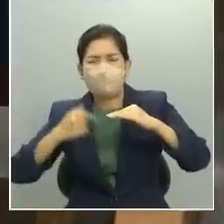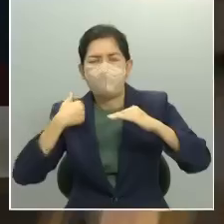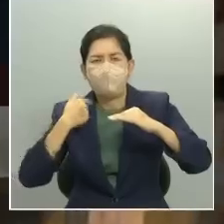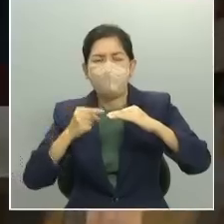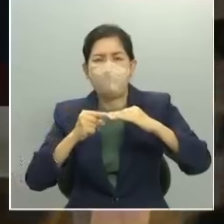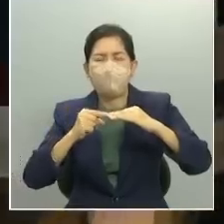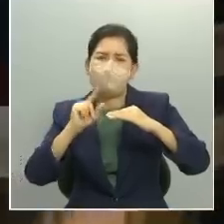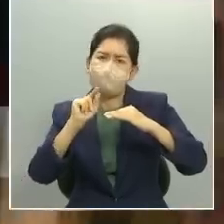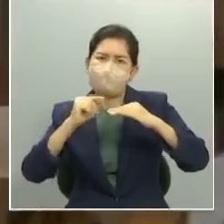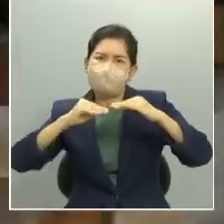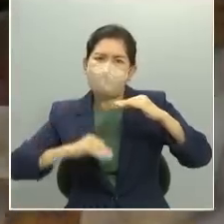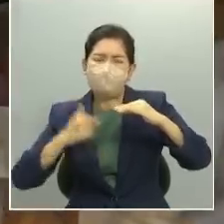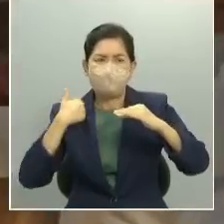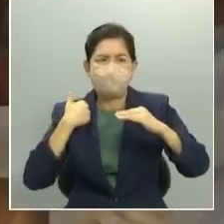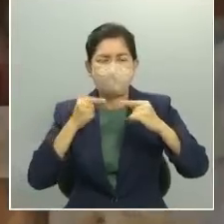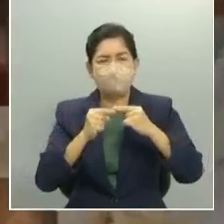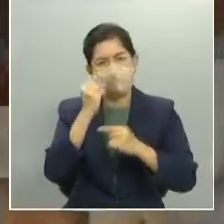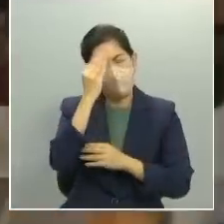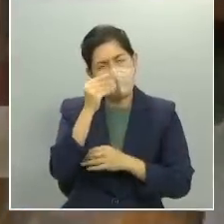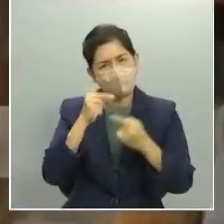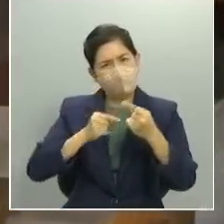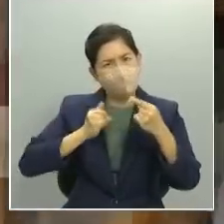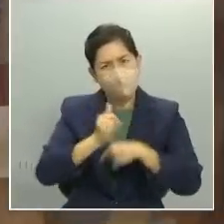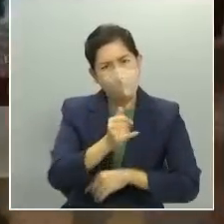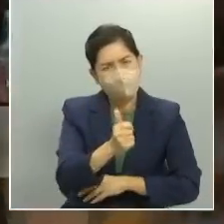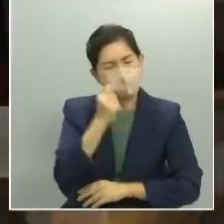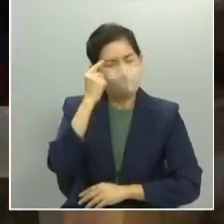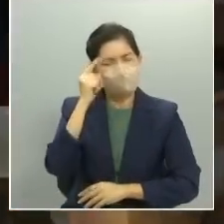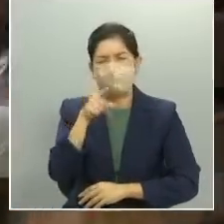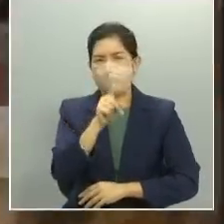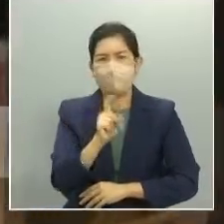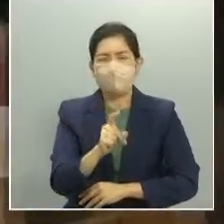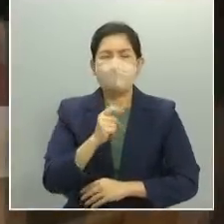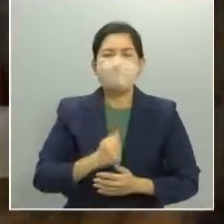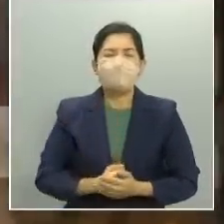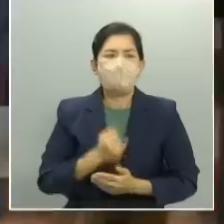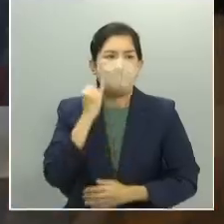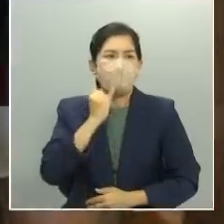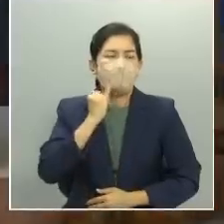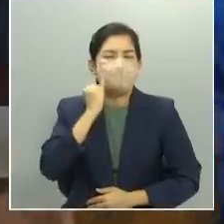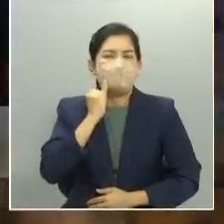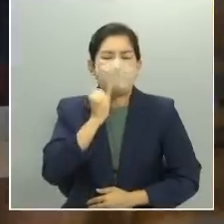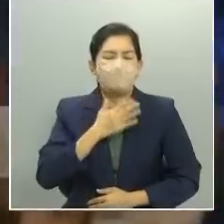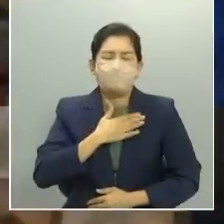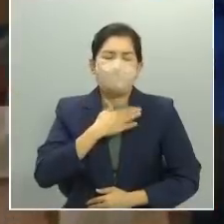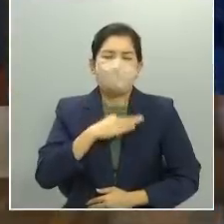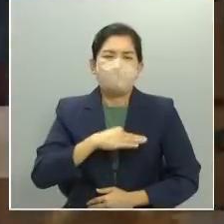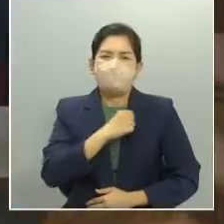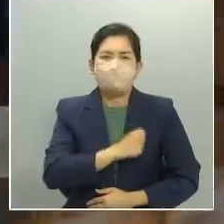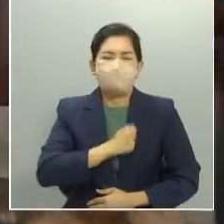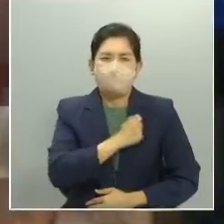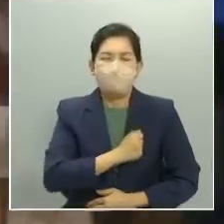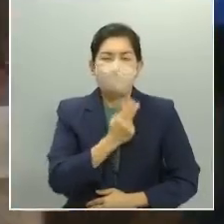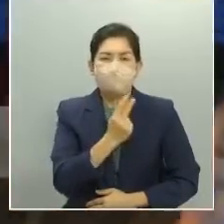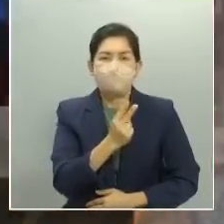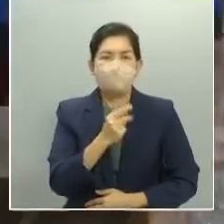าณจุดที่มีการรับร่างณเวลานั้นซึ่งณเวลานั้นจริงๆยังรับไม่ได้เพราะต้องไปพิสูจน์ก่อนเนี่ยนะฮะฟังเสียงคุณย